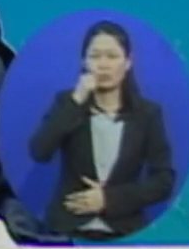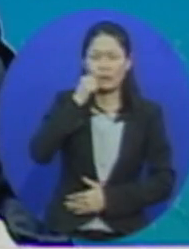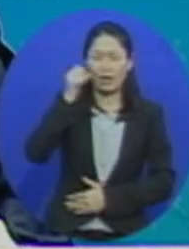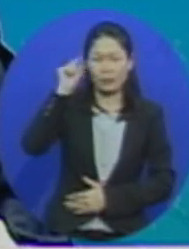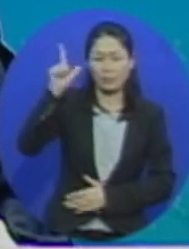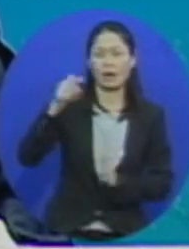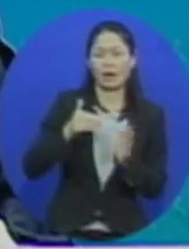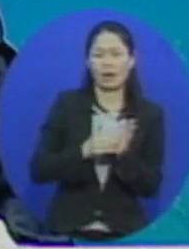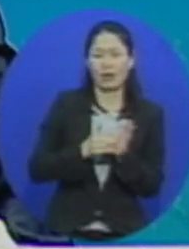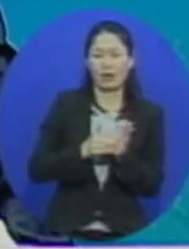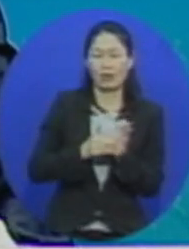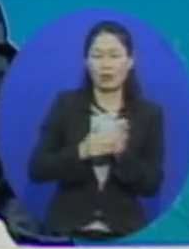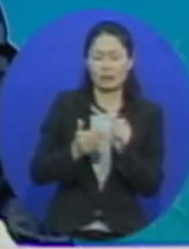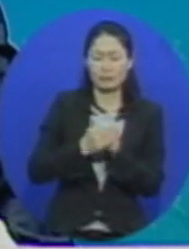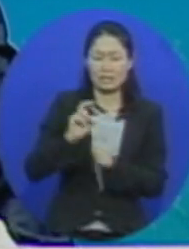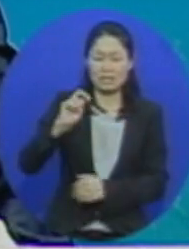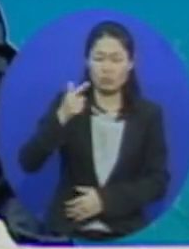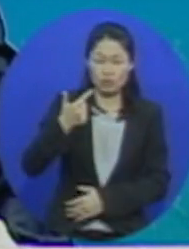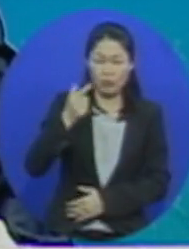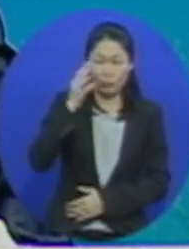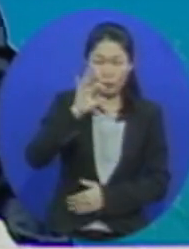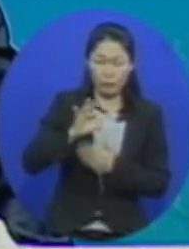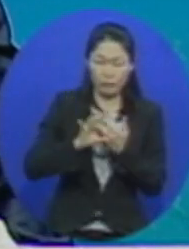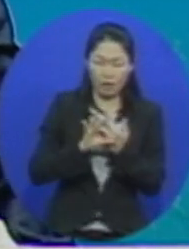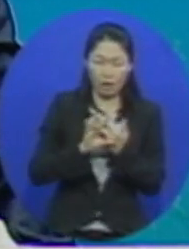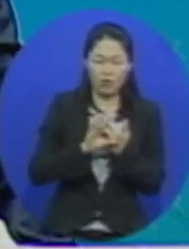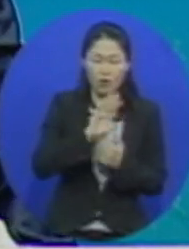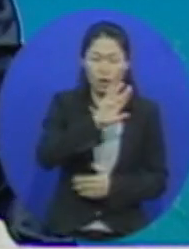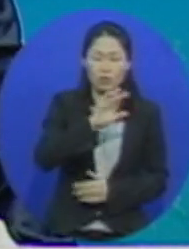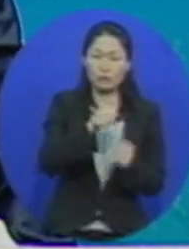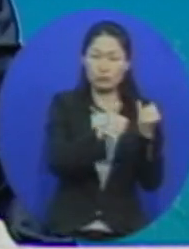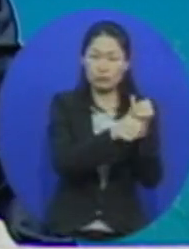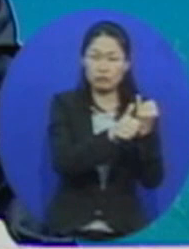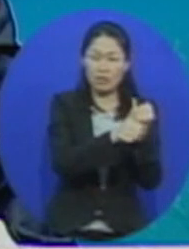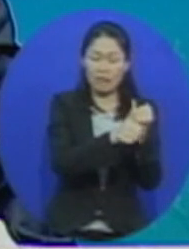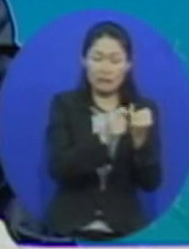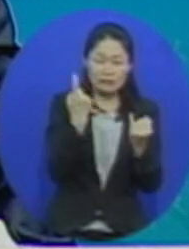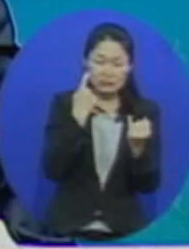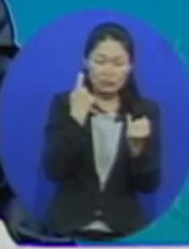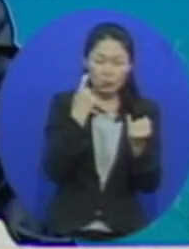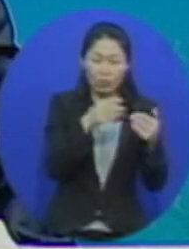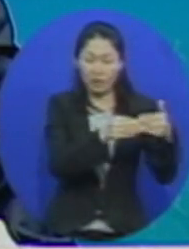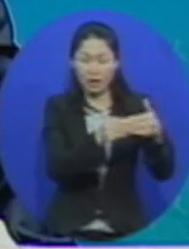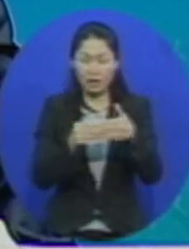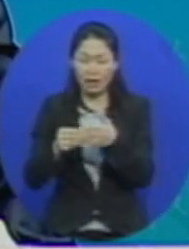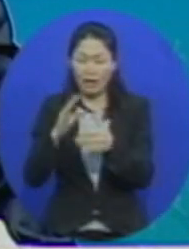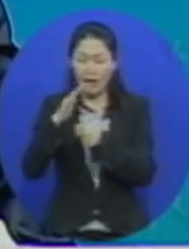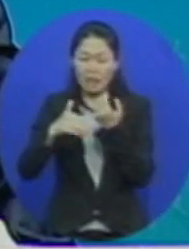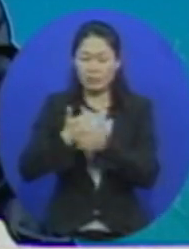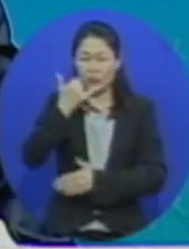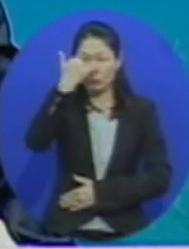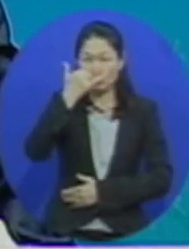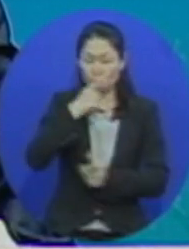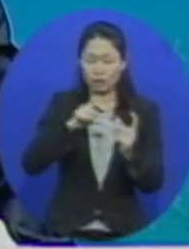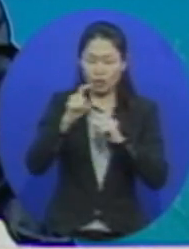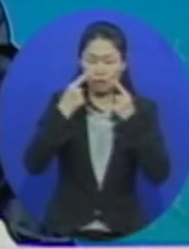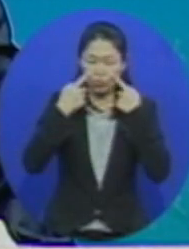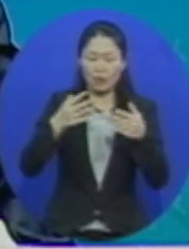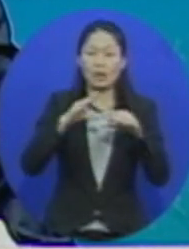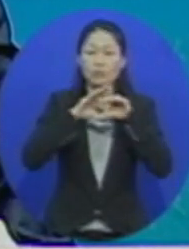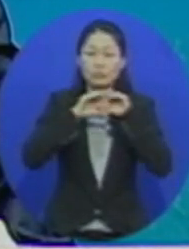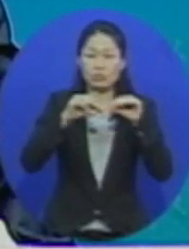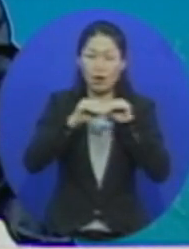깨달았어요 그래서 26절에 보면 브리스길라와 아굴라 가 듣고 데려다가 하나님의 도를 더 정확하게 풀어